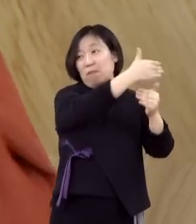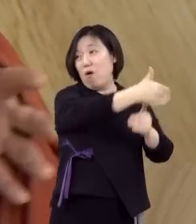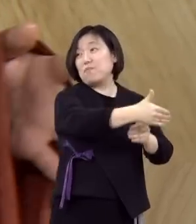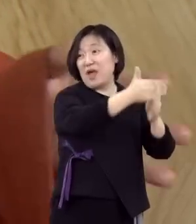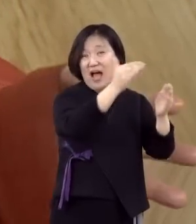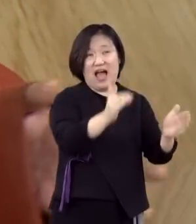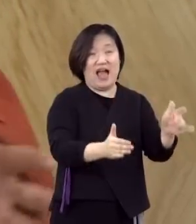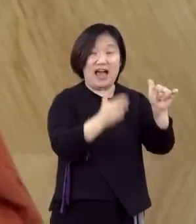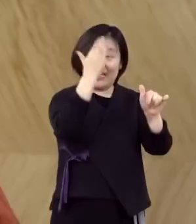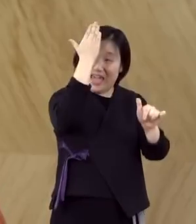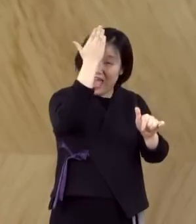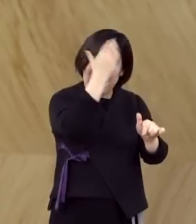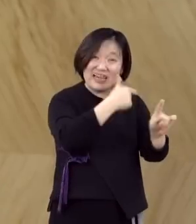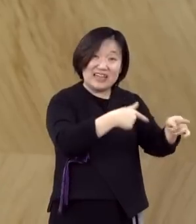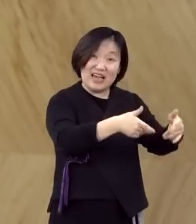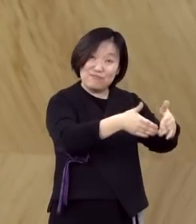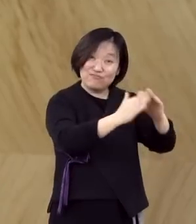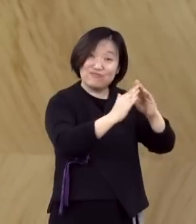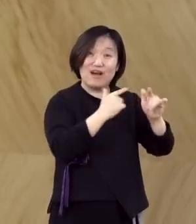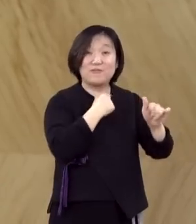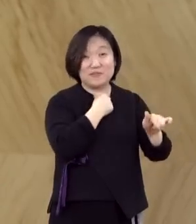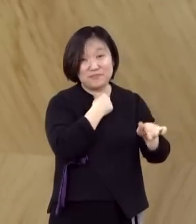복원하는데도움을주십시오"라고말했다.